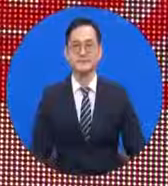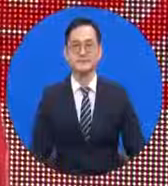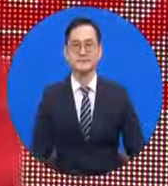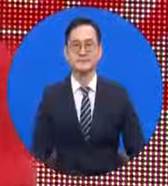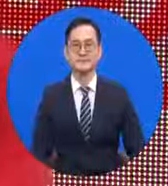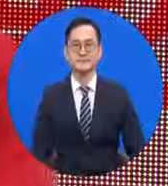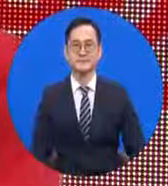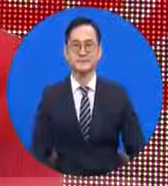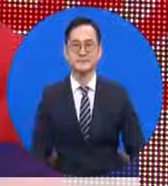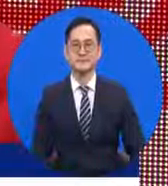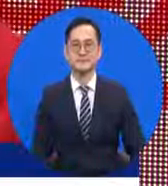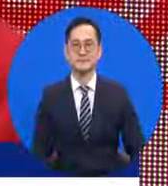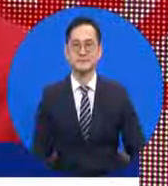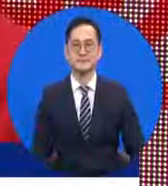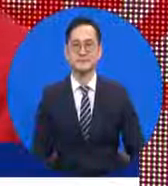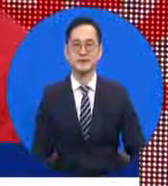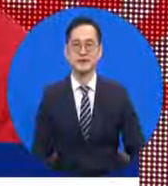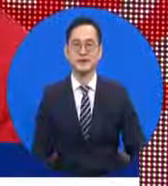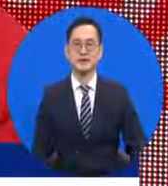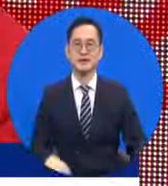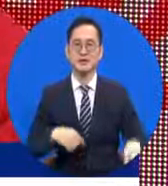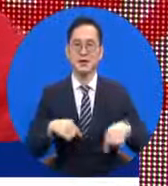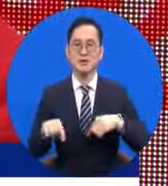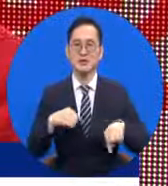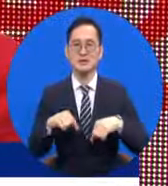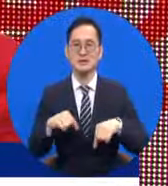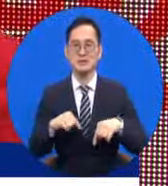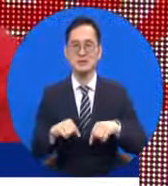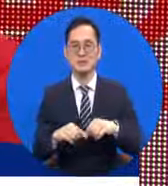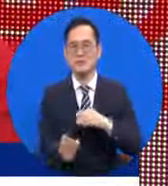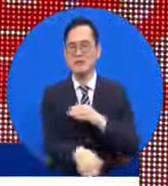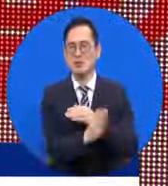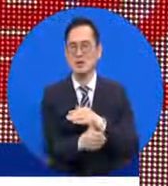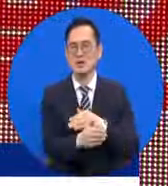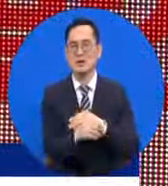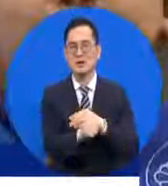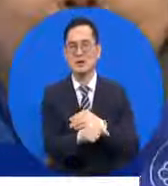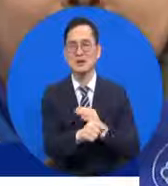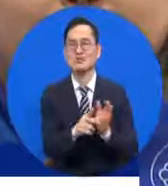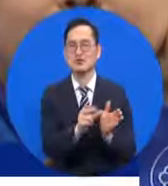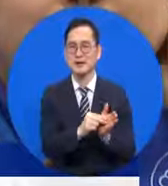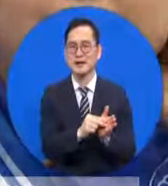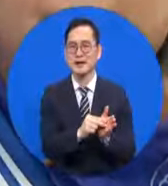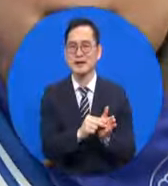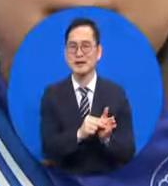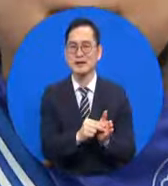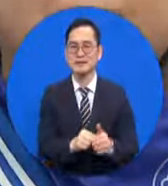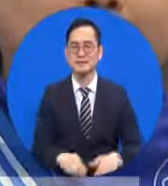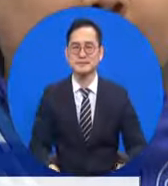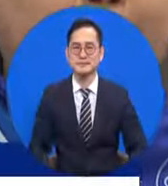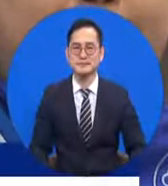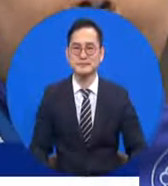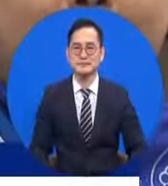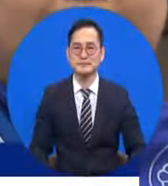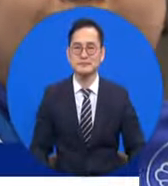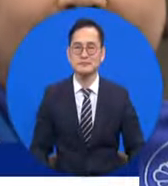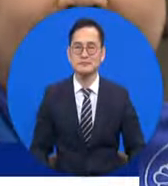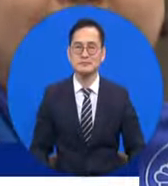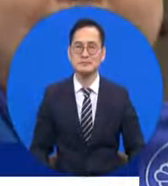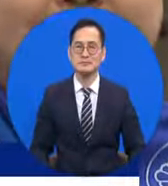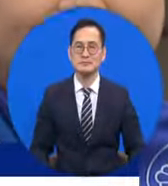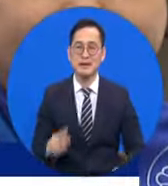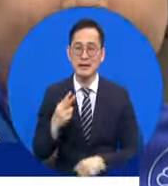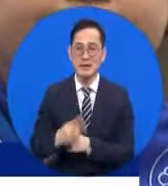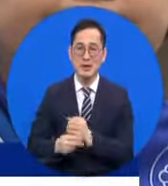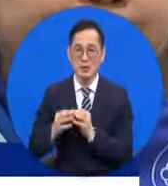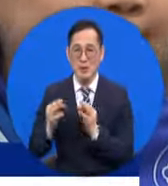정치를 배가 차는 사람이 문제인 거지 정치 자체에는 죄가 없습니다. 지난 2년의 시간은